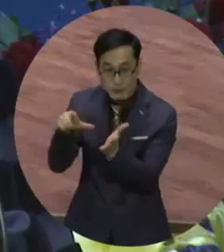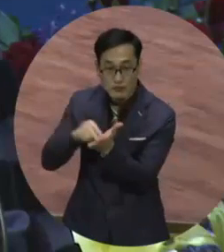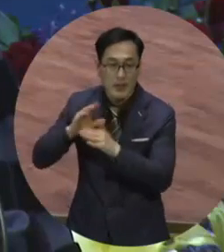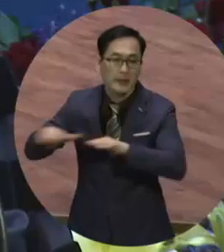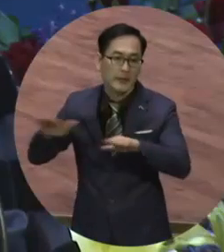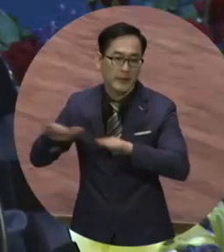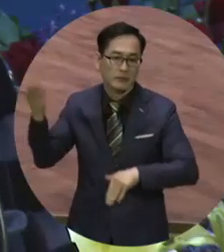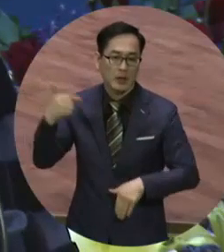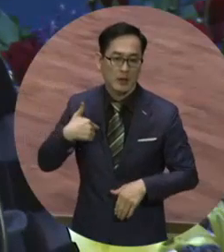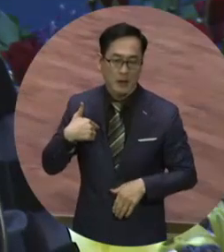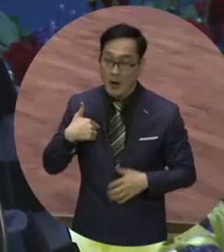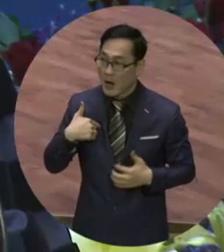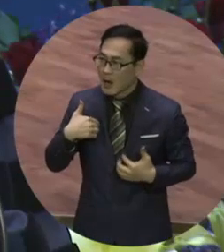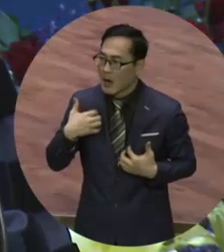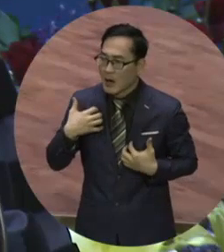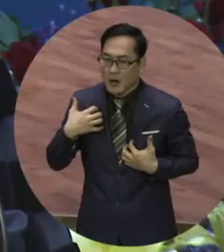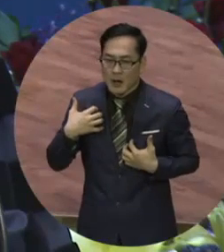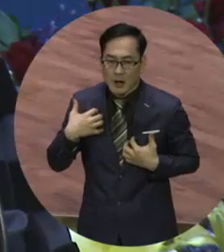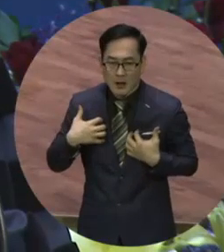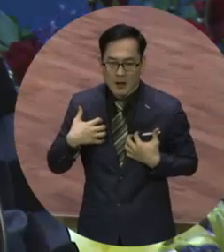노력이나 행위가 아니고